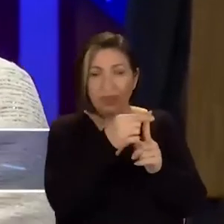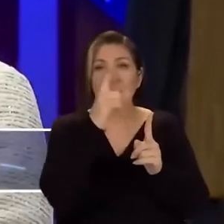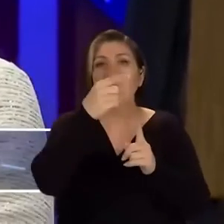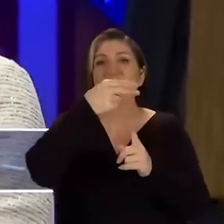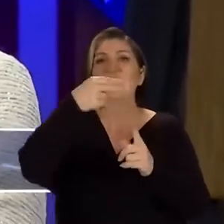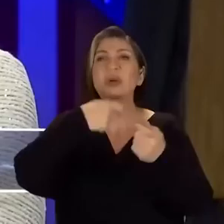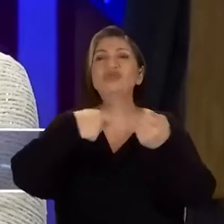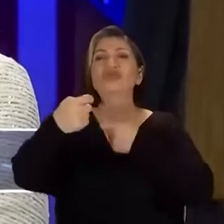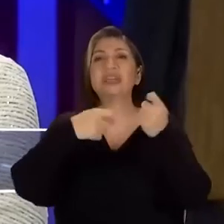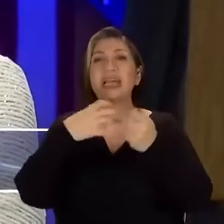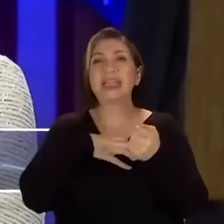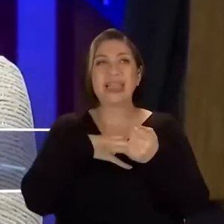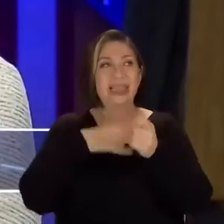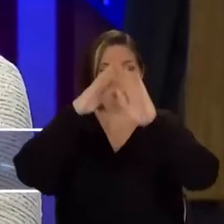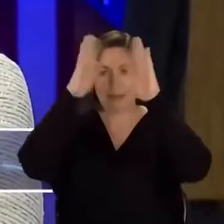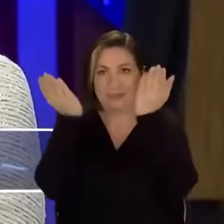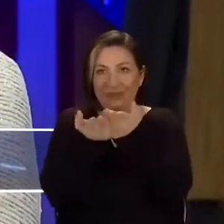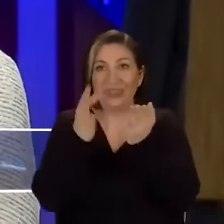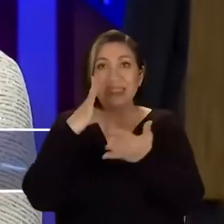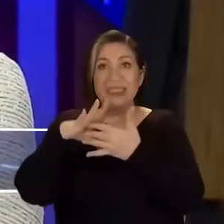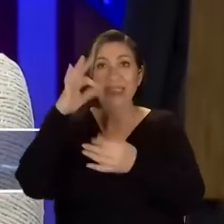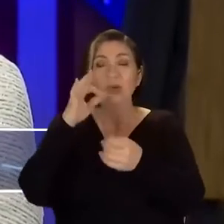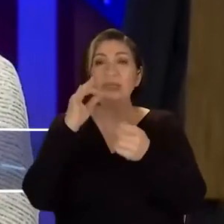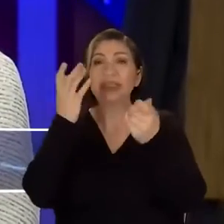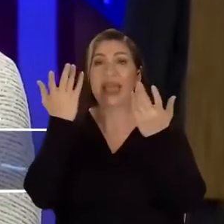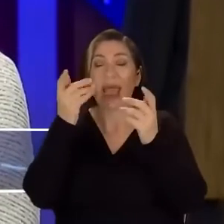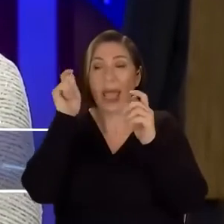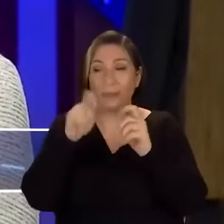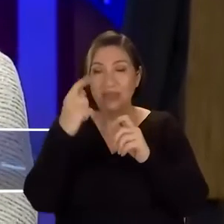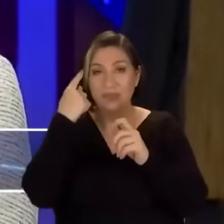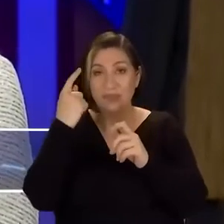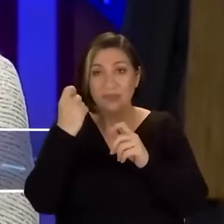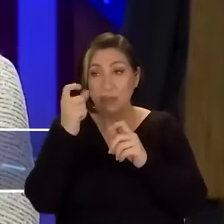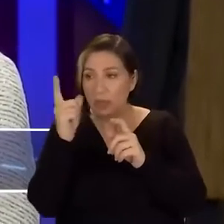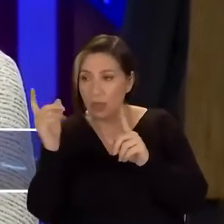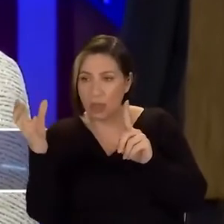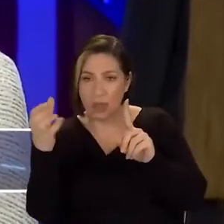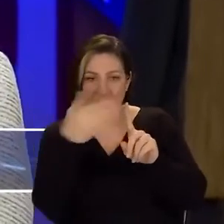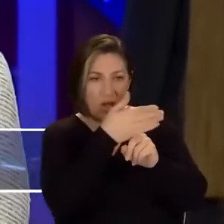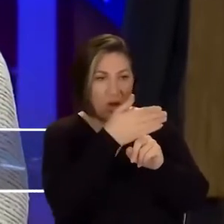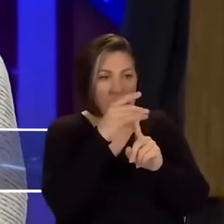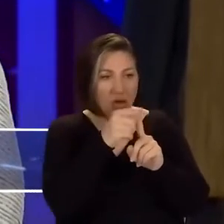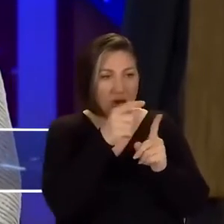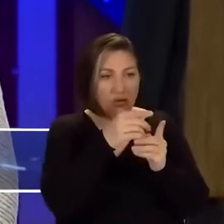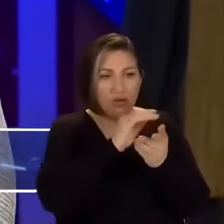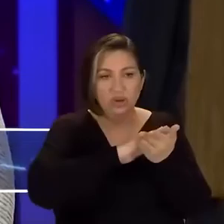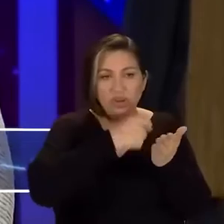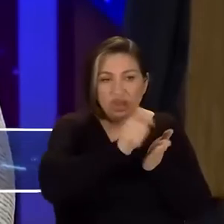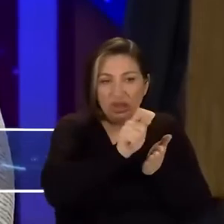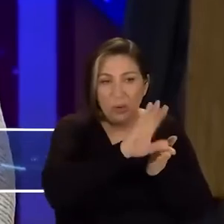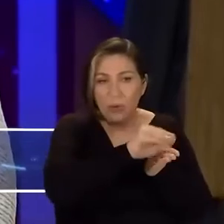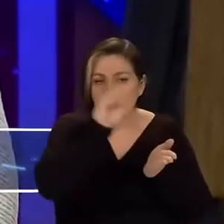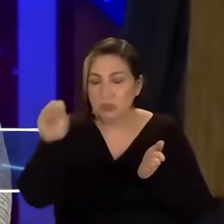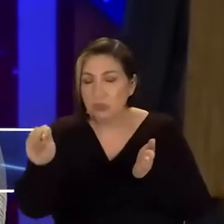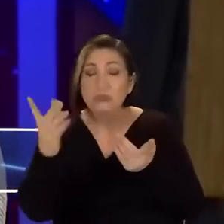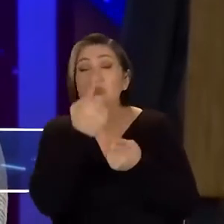firmanın kendi serverında bulunan insanların, kullanıcılarının ürettiği verilere dokundu birileri. Belki onları yerinden çıkardı, başka bir yere